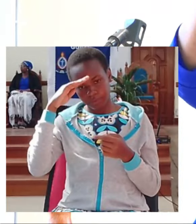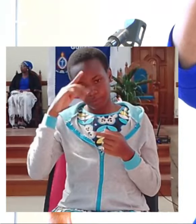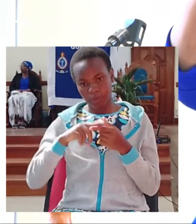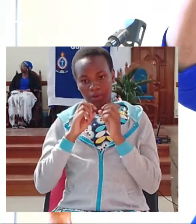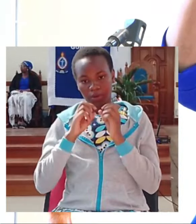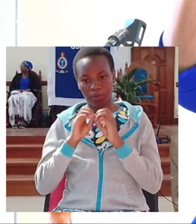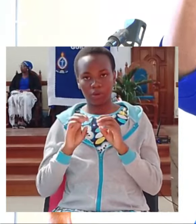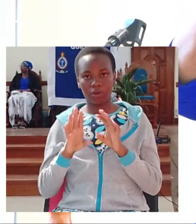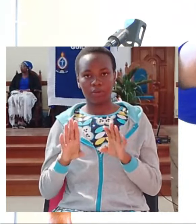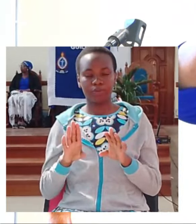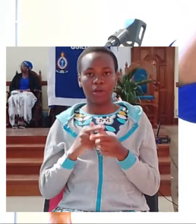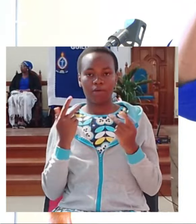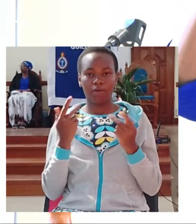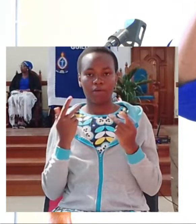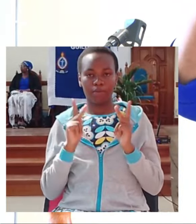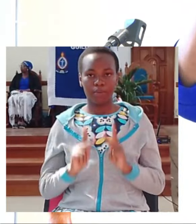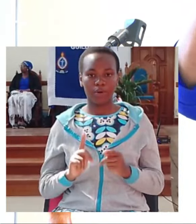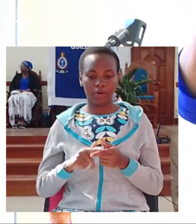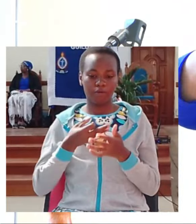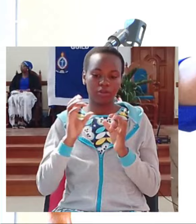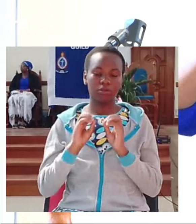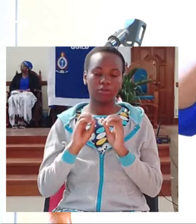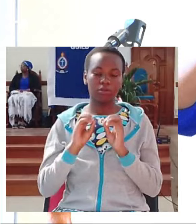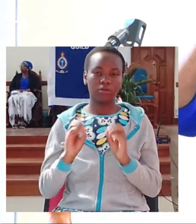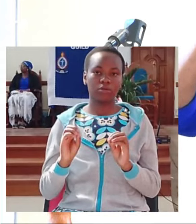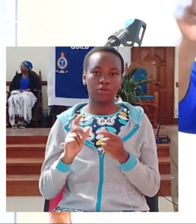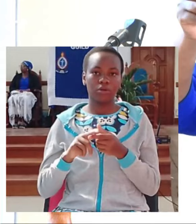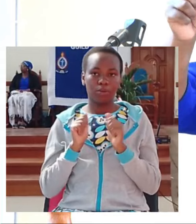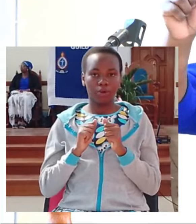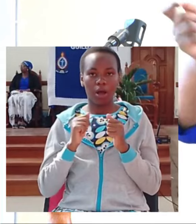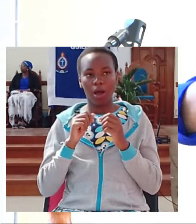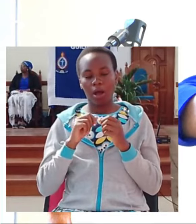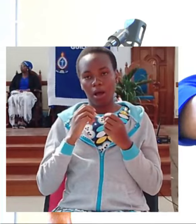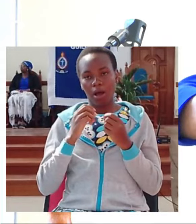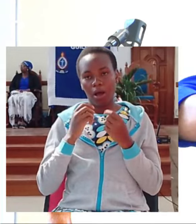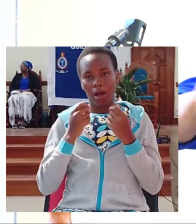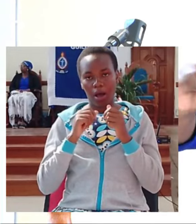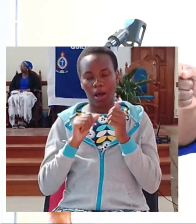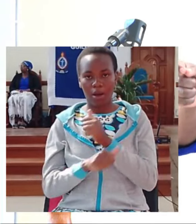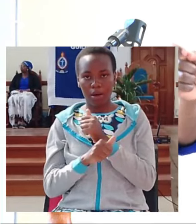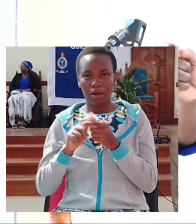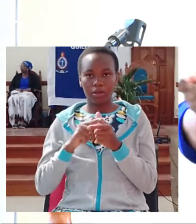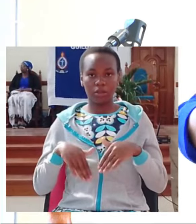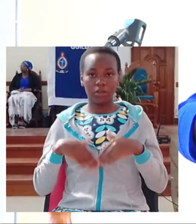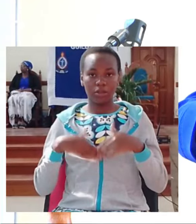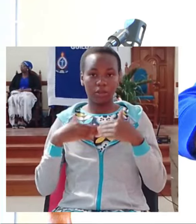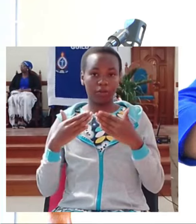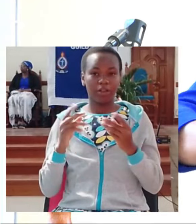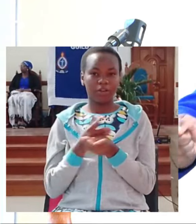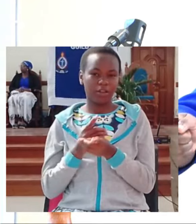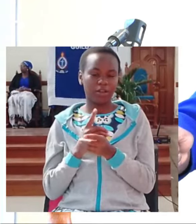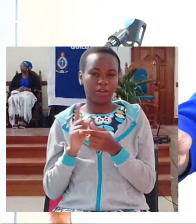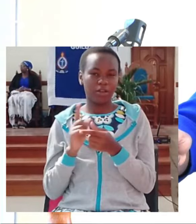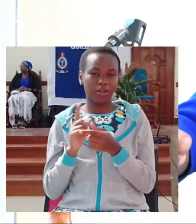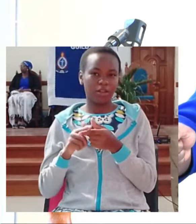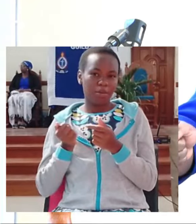sijui ya kwa hapi, kuna mwingine sina school fees, kuna mwingine amenitukana asubuhi, kuna mwingine ananiitisha inheritance, kuna mwingine ameoa msichana